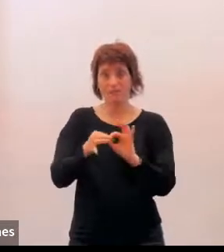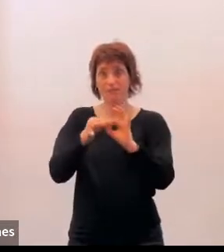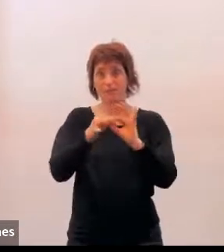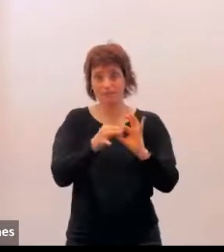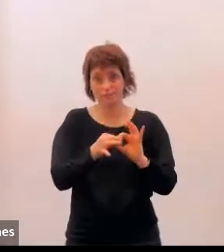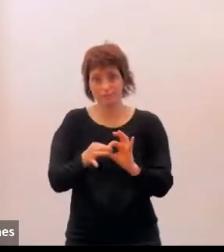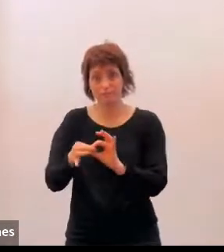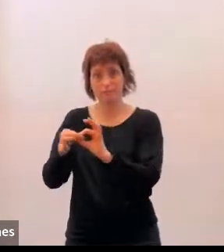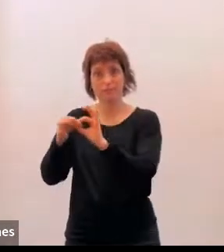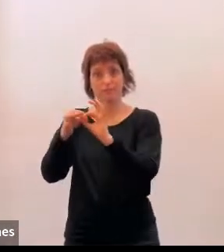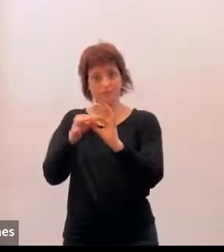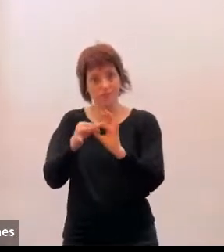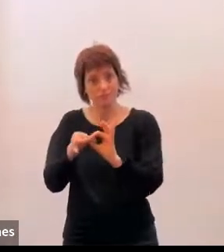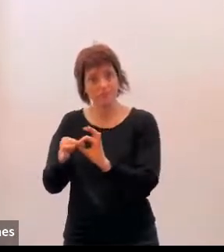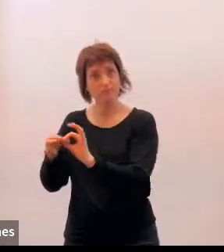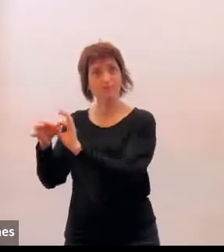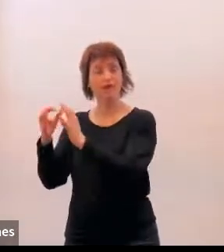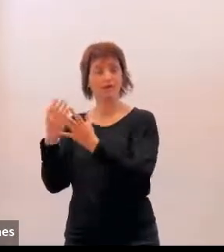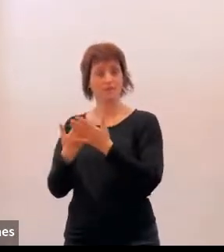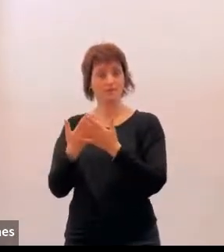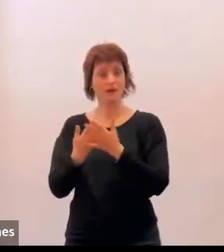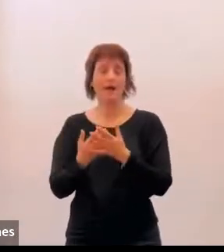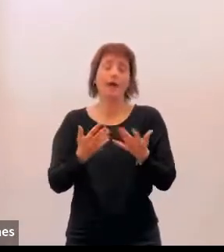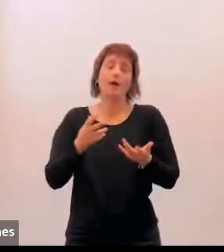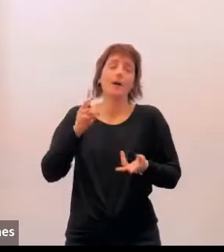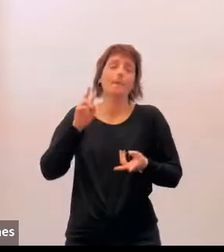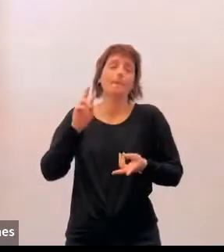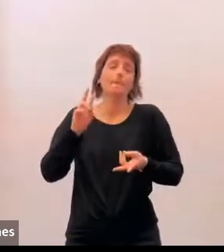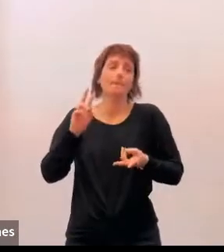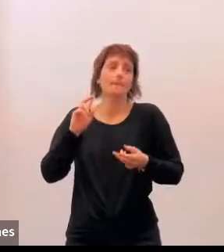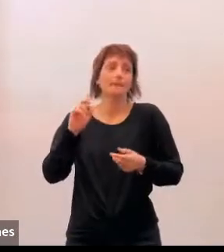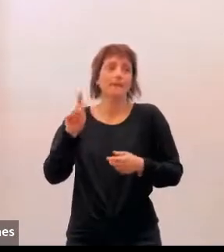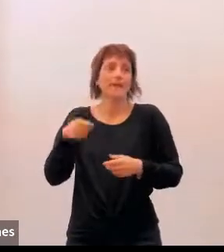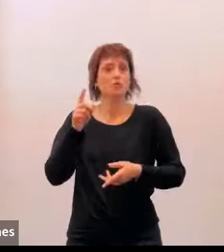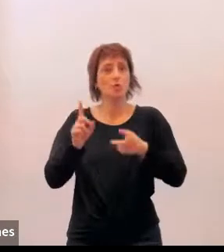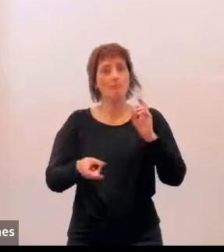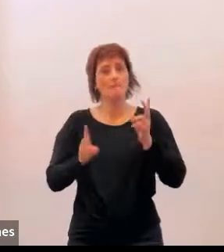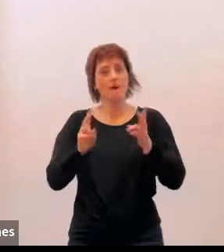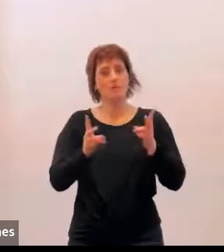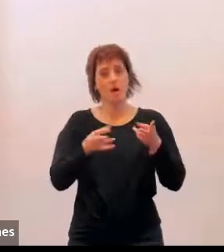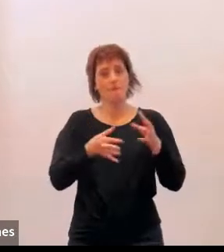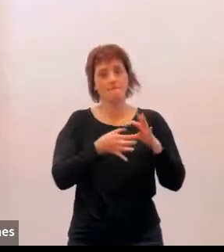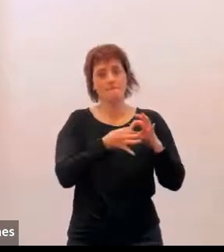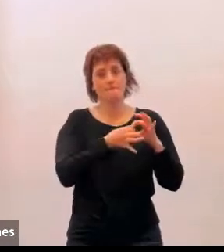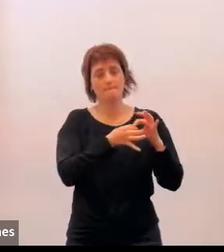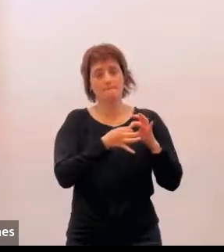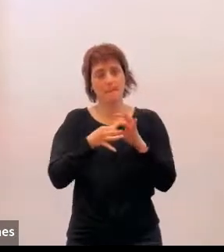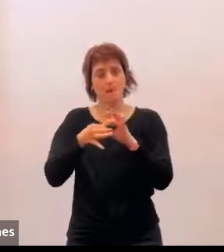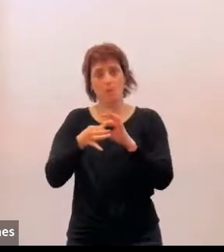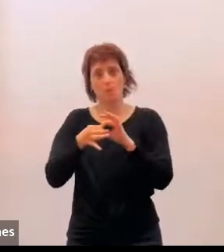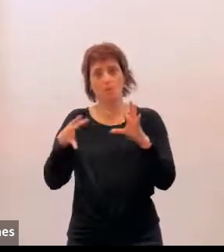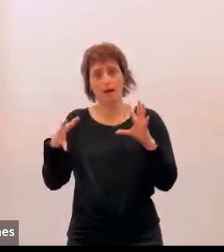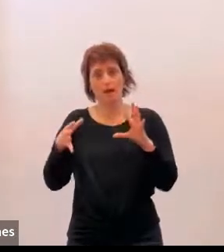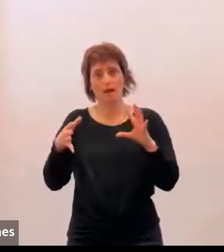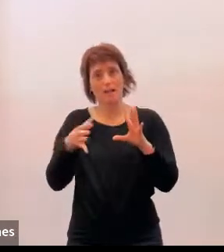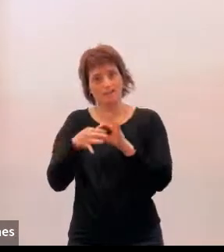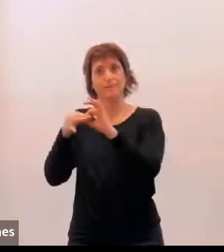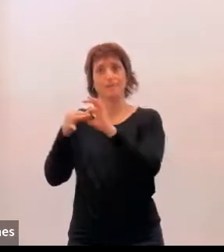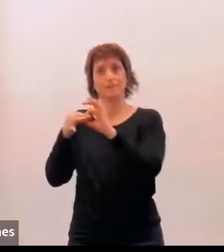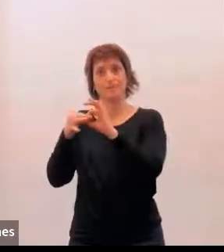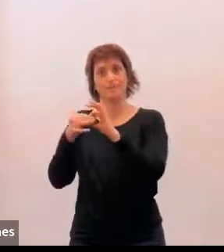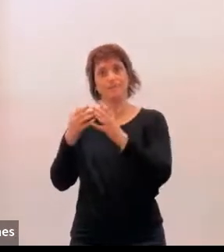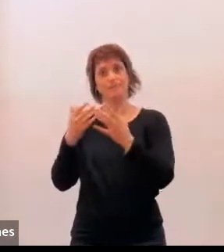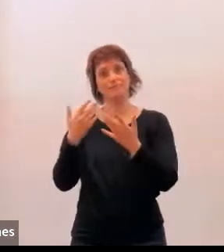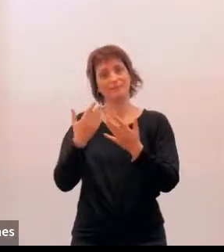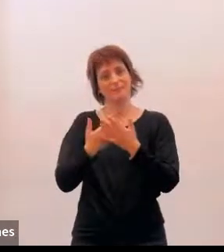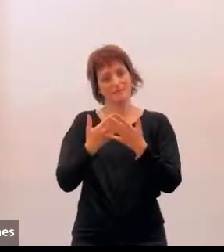forme de continuité, même s'il y a parfois des ruptures, et surtout sur le temps long. Donc, c'est